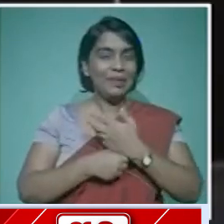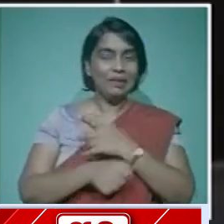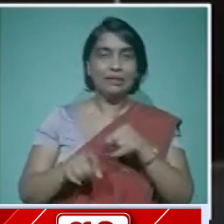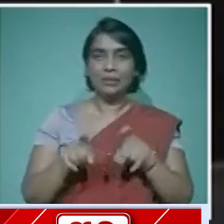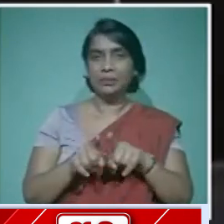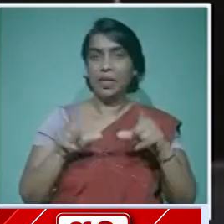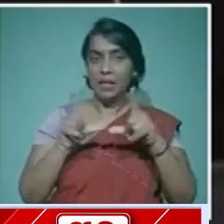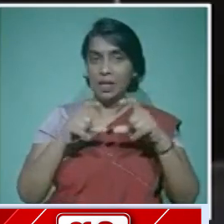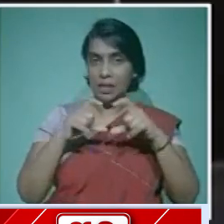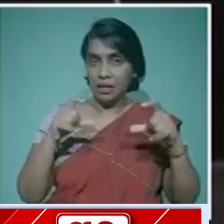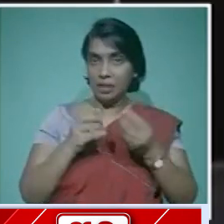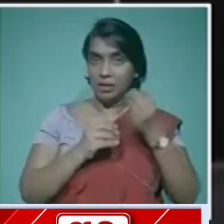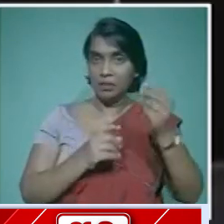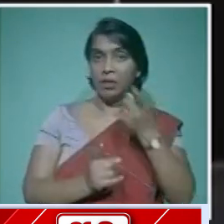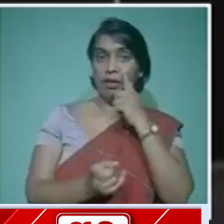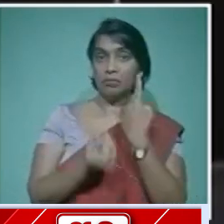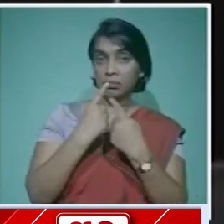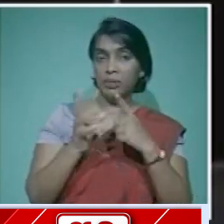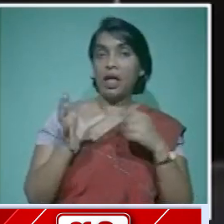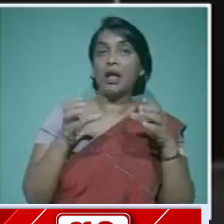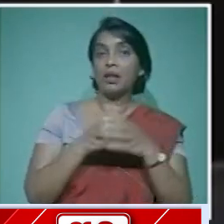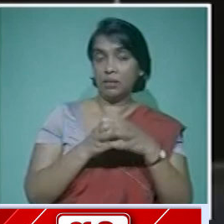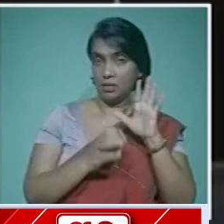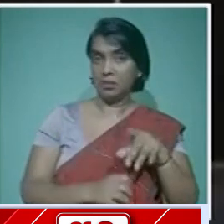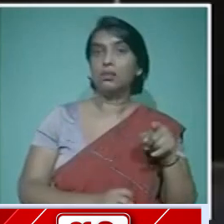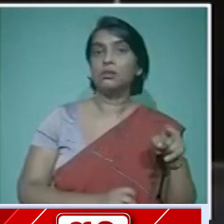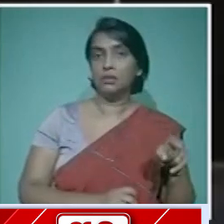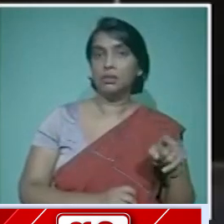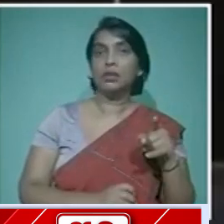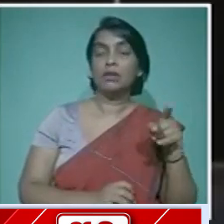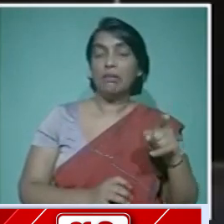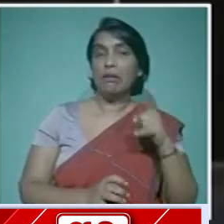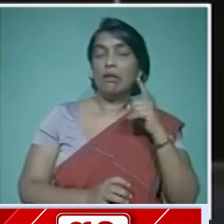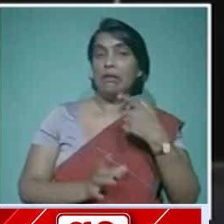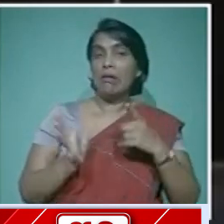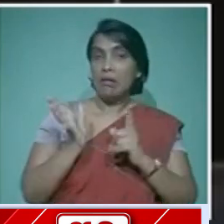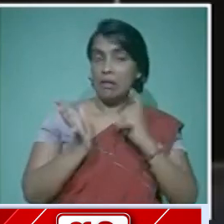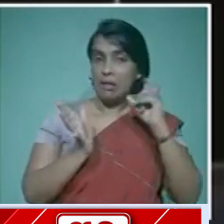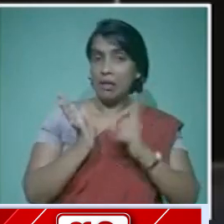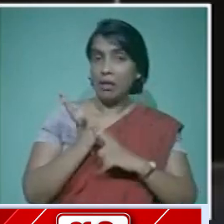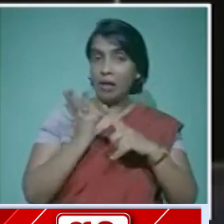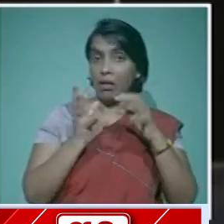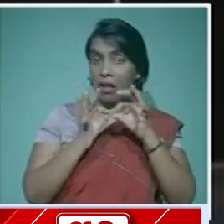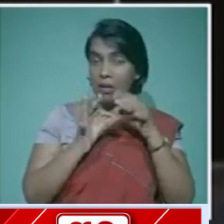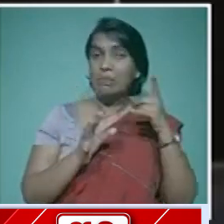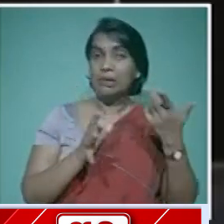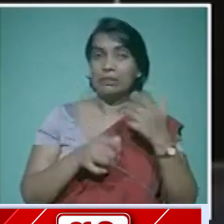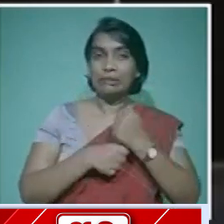දෙනකොට කැසිනෝ නියාමන අධිකාරියක් තියෙනවා. මොකද කැසිනෝ නියාමන අධිකාරියාගේ යටතේ තමයි